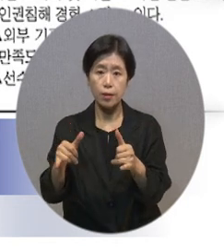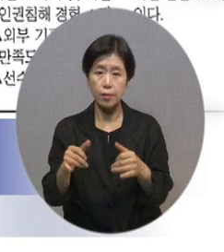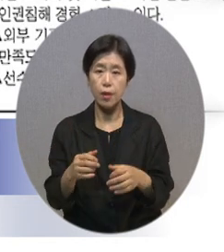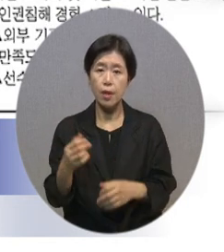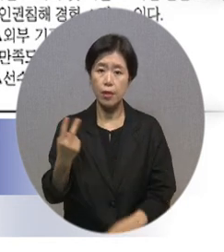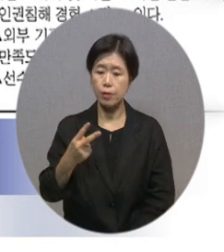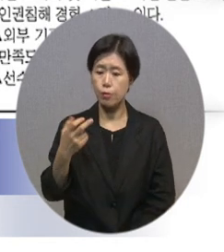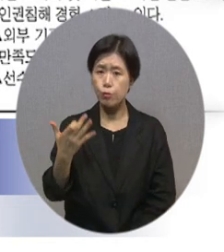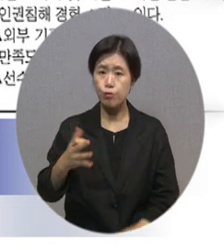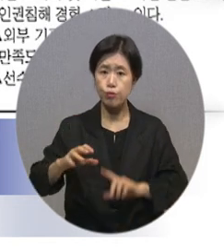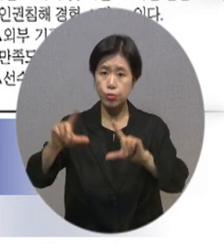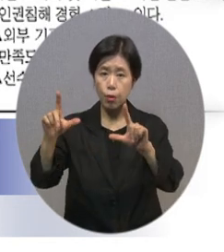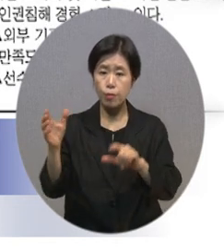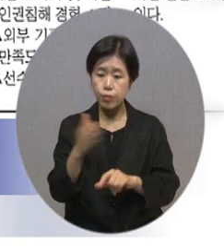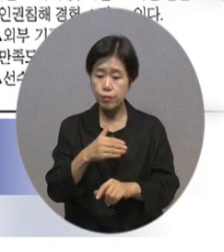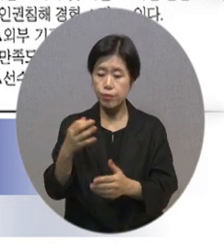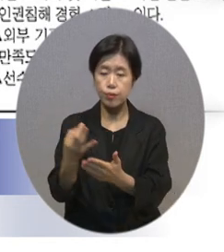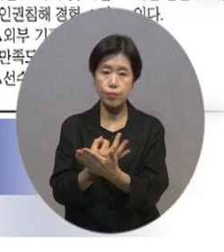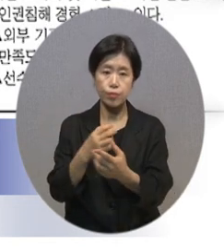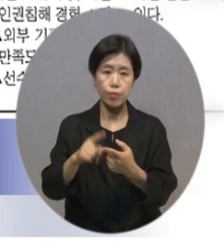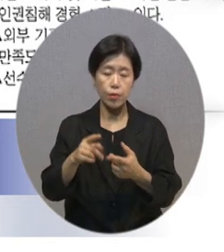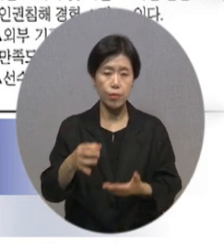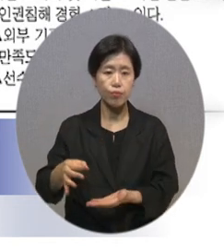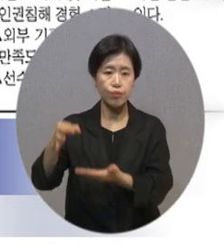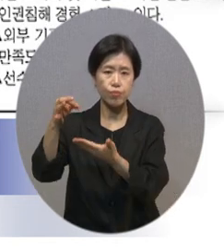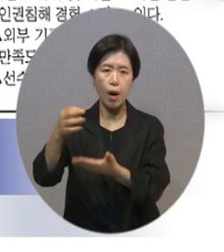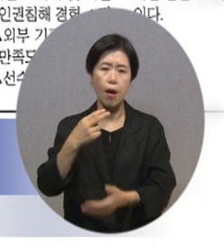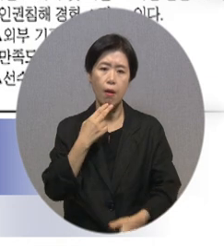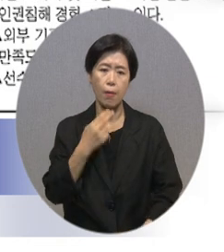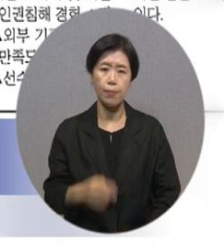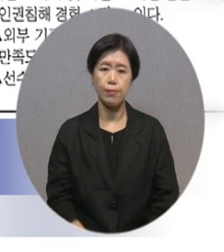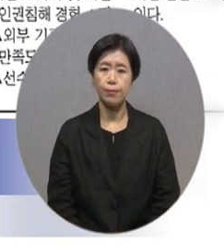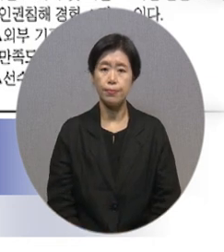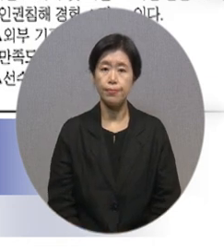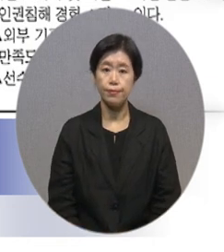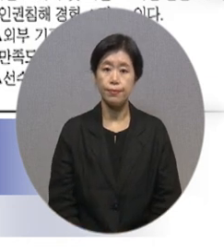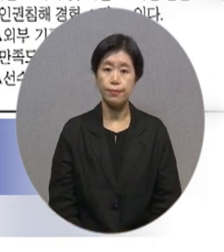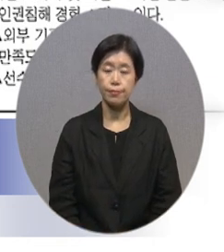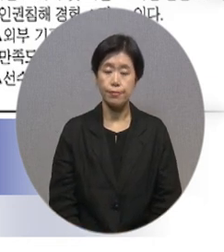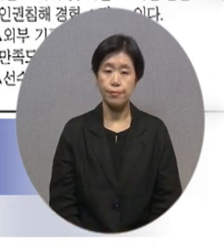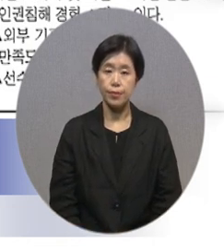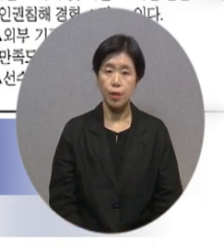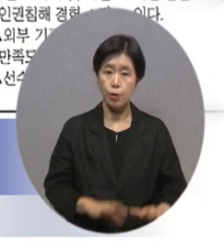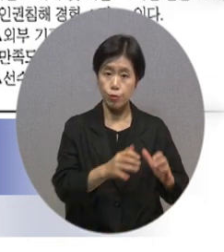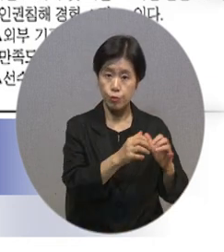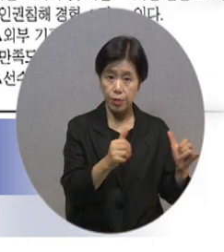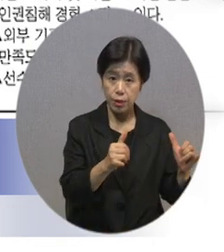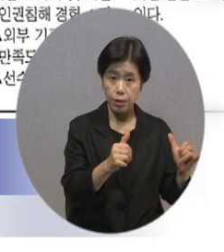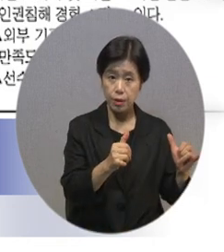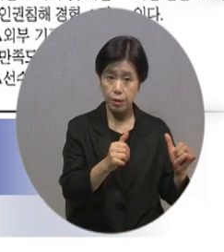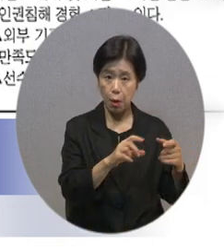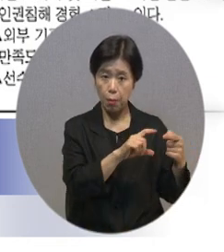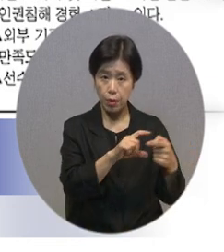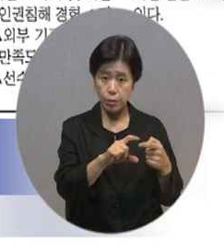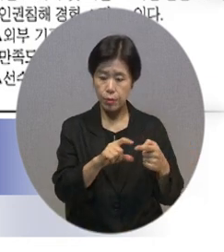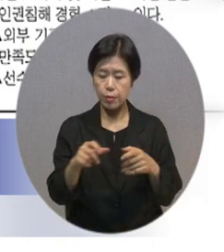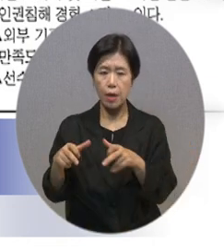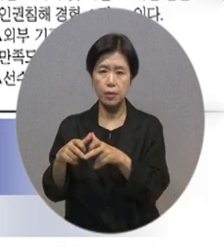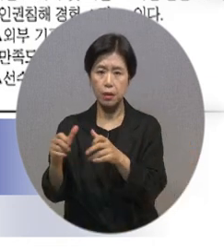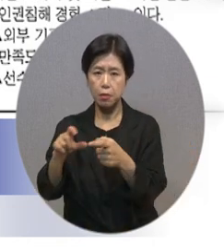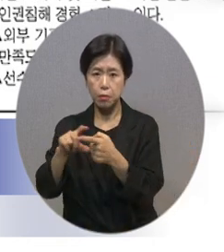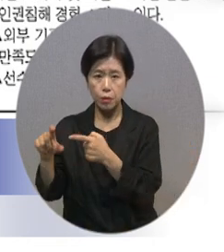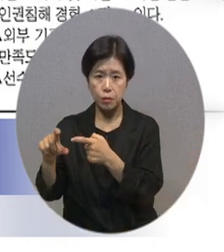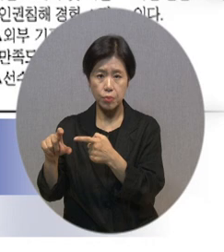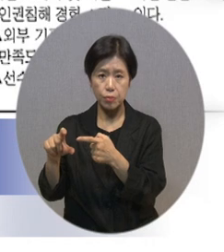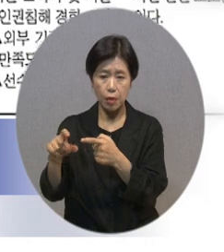2019년부터 큰 변화가 없는 것으로 확인된 겁니다 전체 인구와 평균임금 격차는 해마다 벌어지고